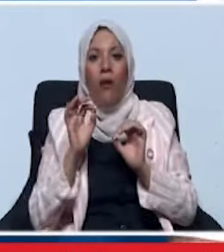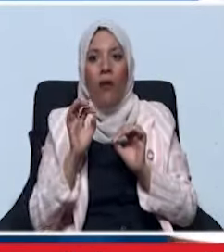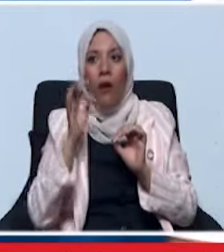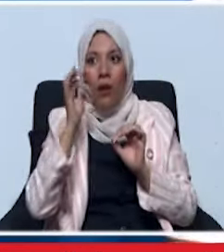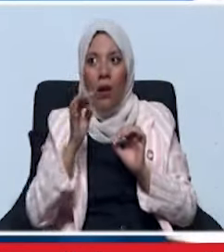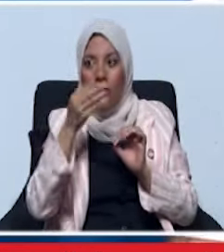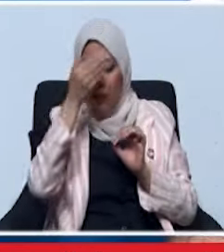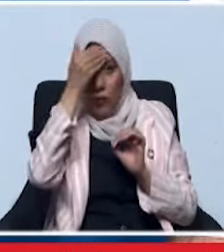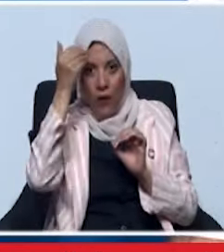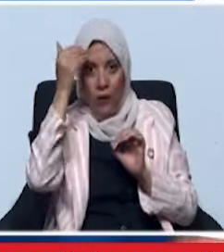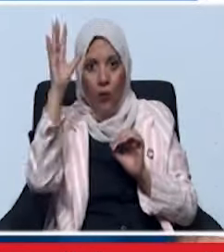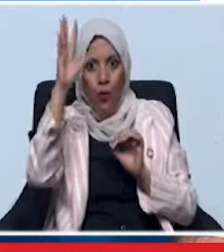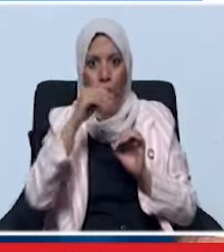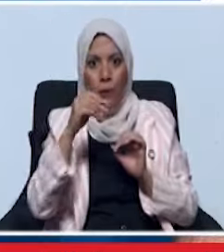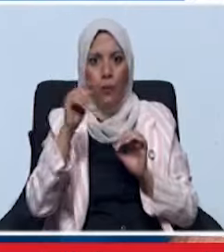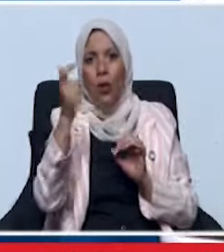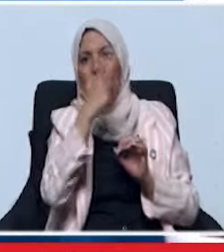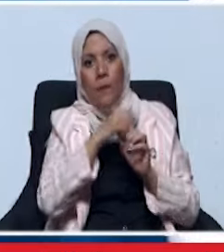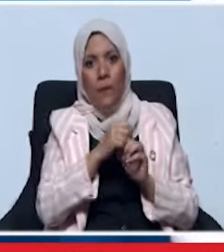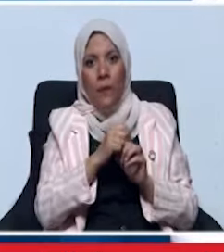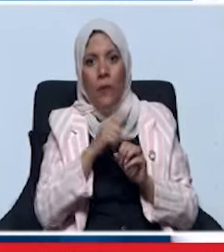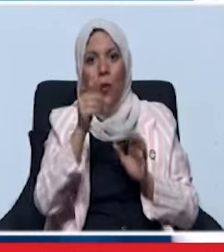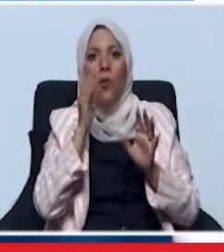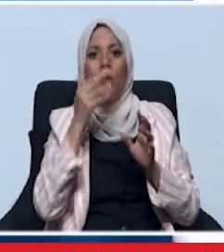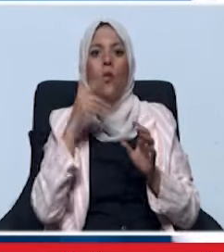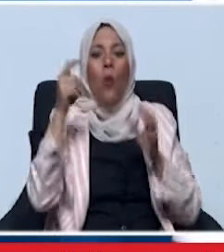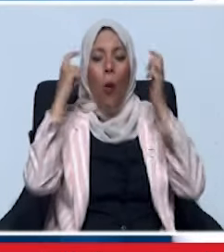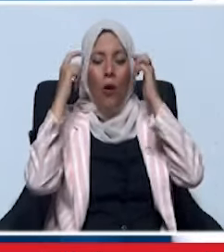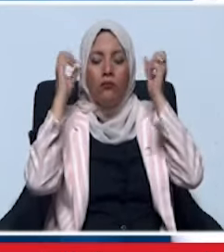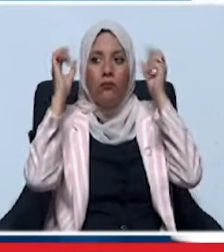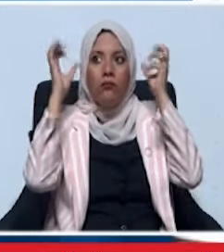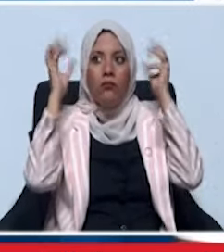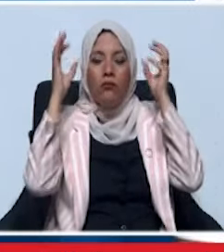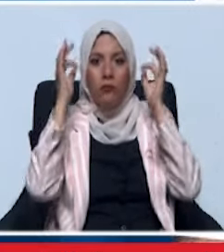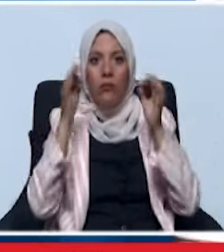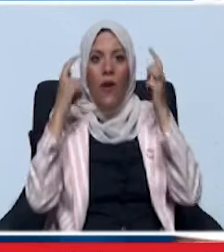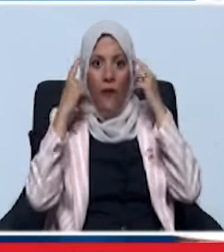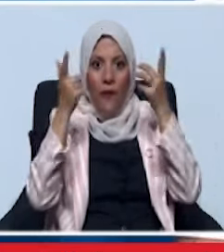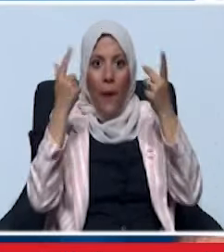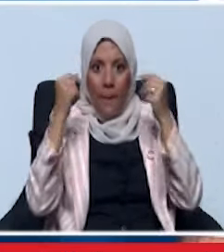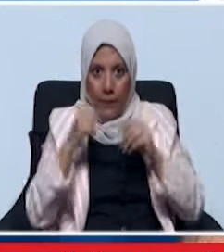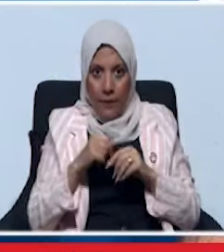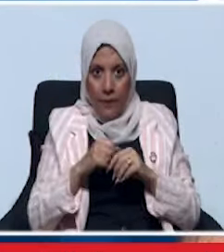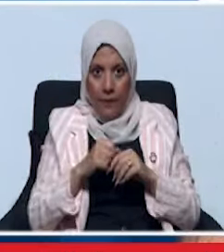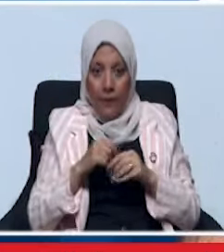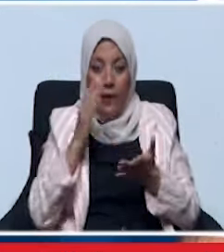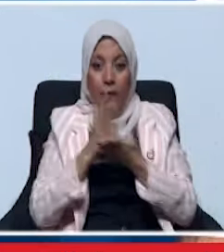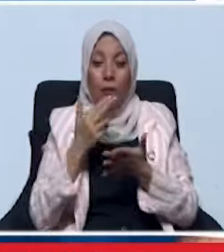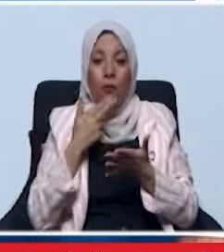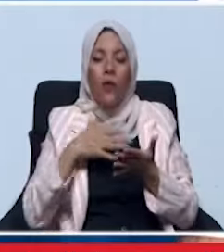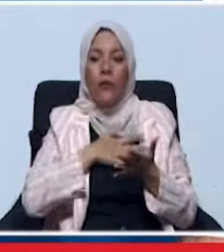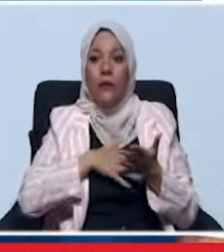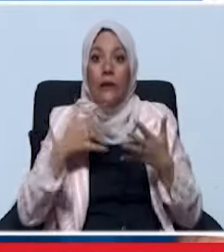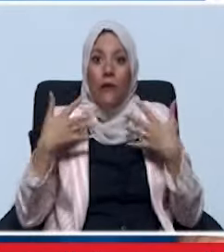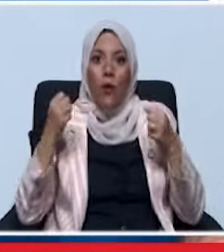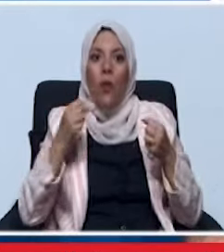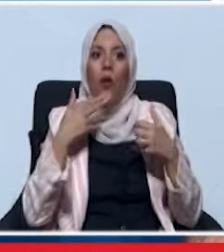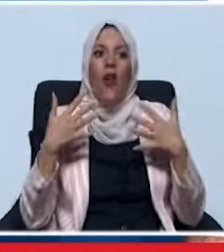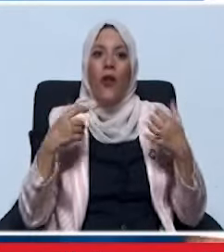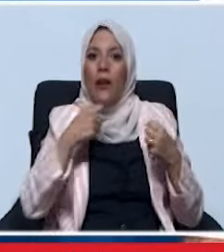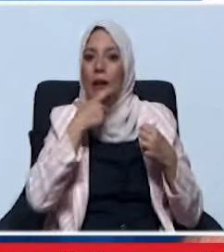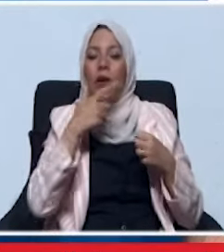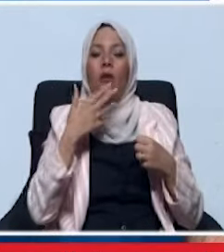في المشهد اللي بيعمله قدام اي ممثل، ودي كانت عبقريه صلاح سعدني. وكم كانت سعادتي بانه فرحان بان